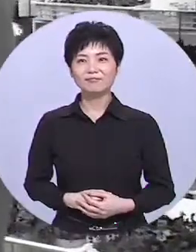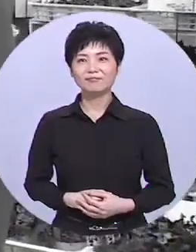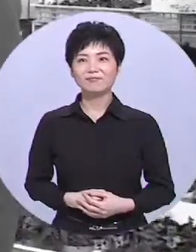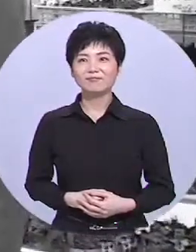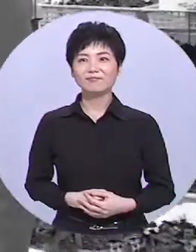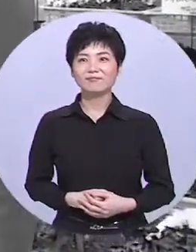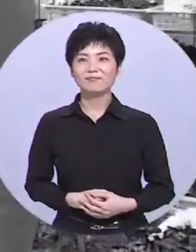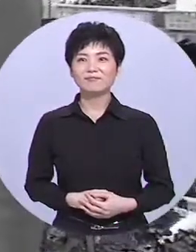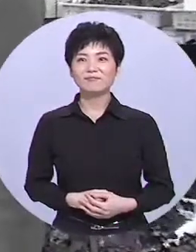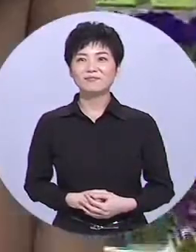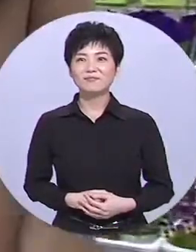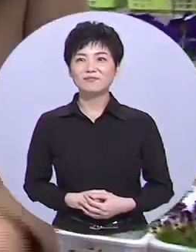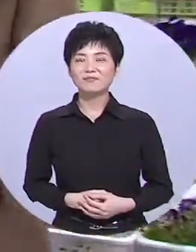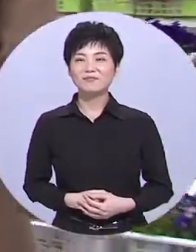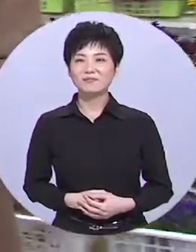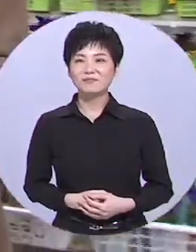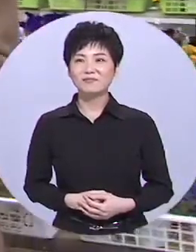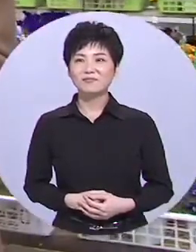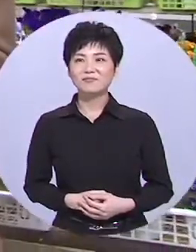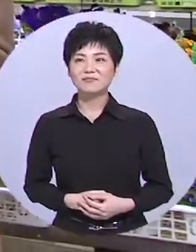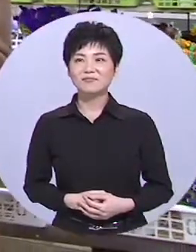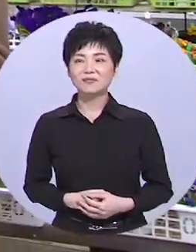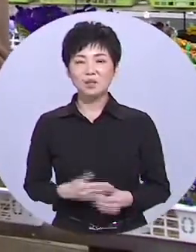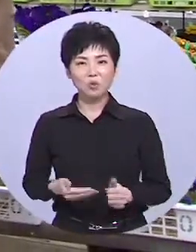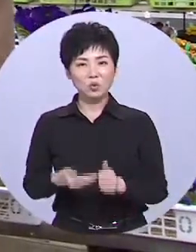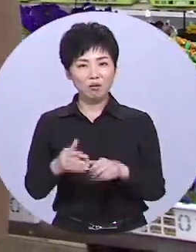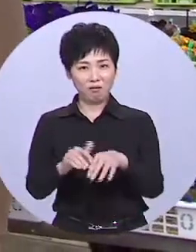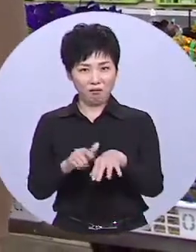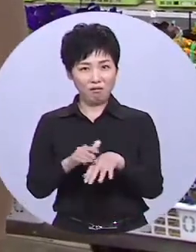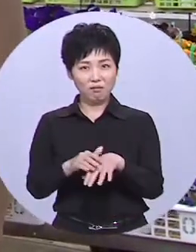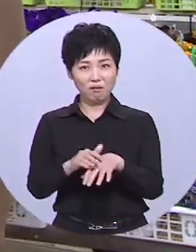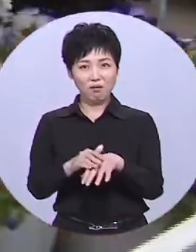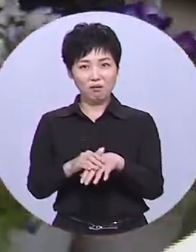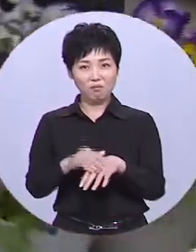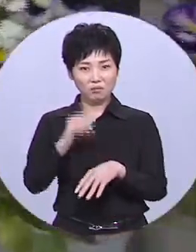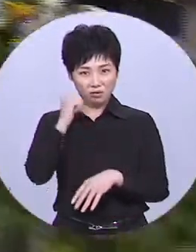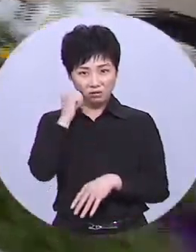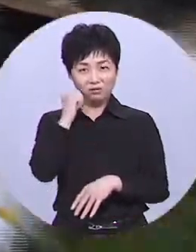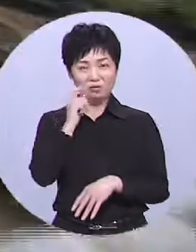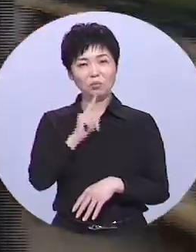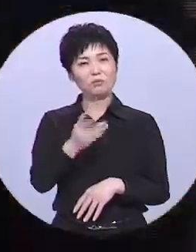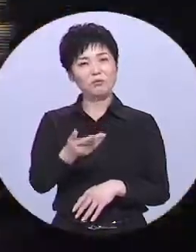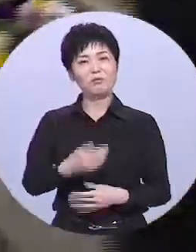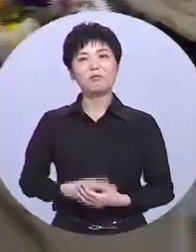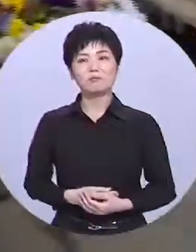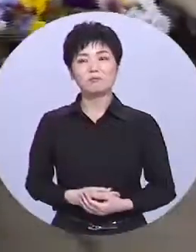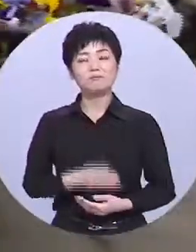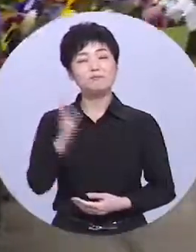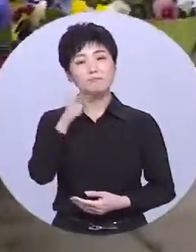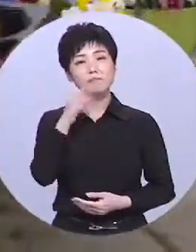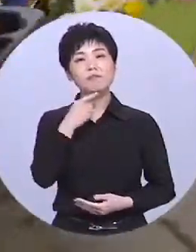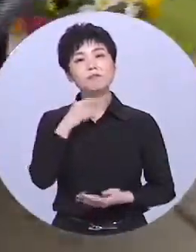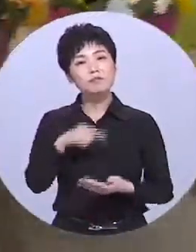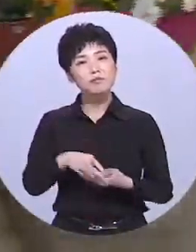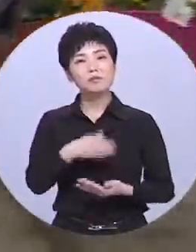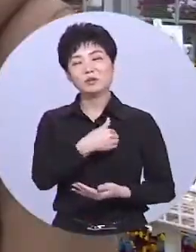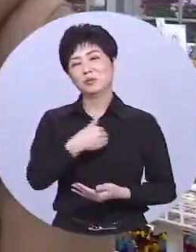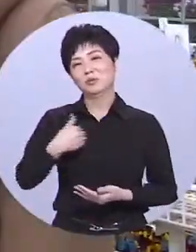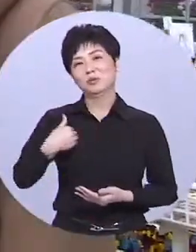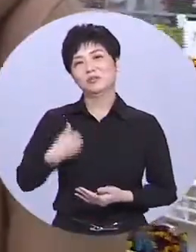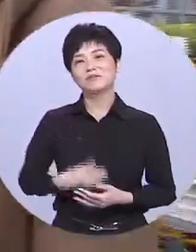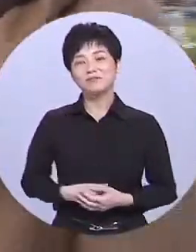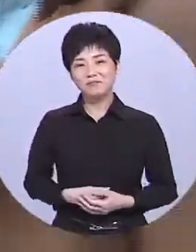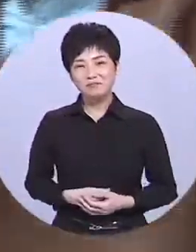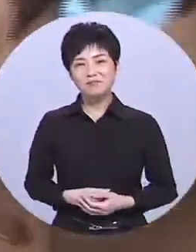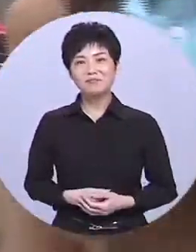礼しちゃう。 これ育て方とかって結構大変だったりするんですか？ 全然もう本当に丈夫に、はい、育てやすい花